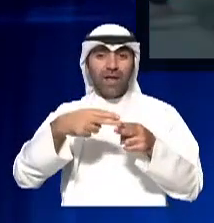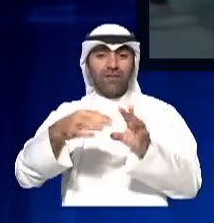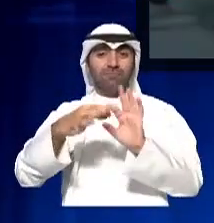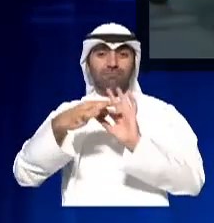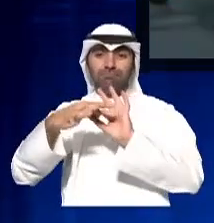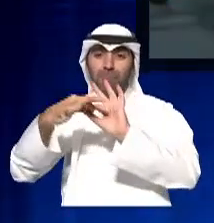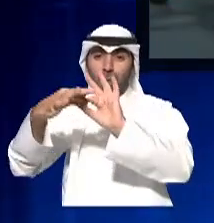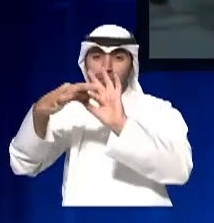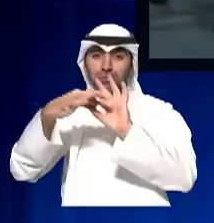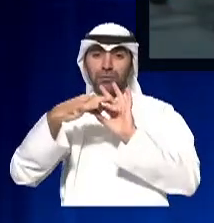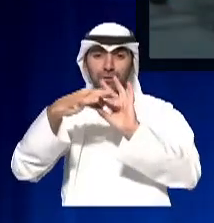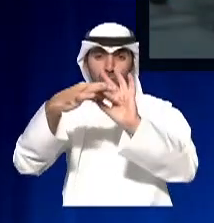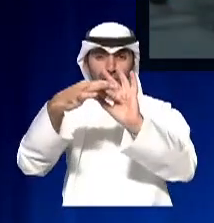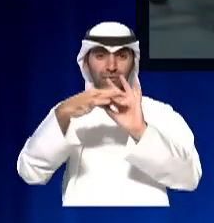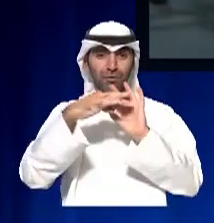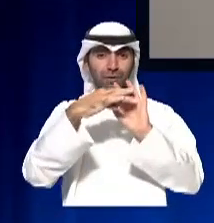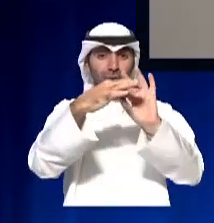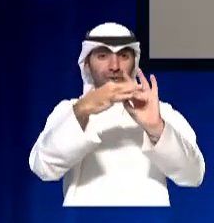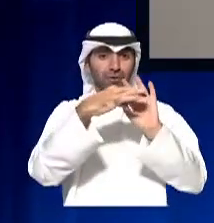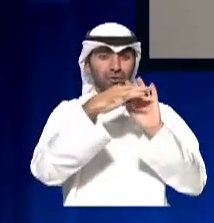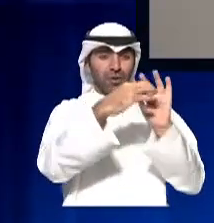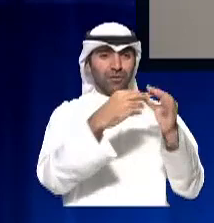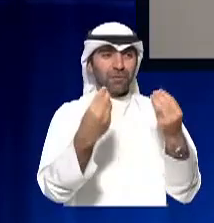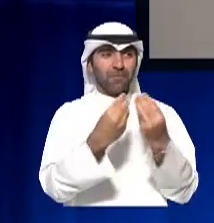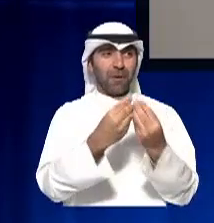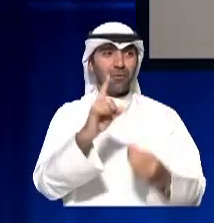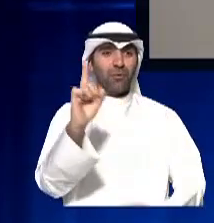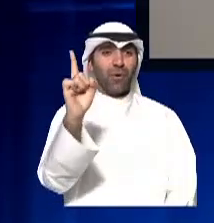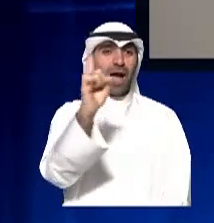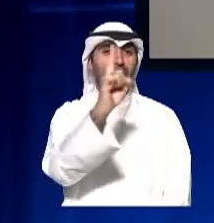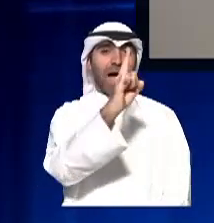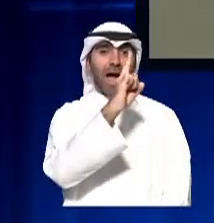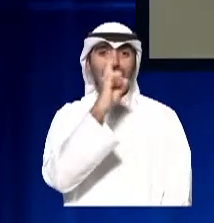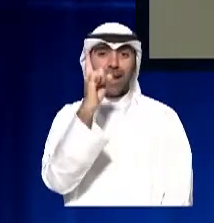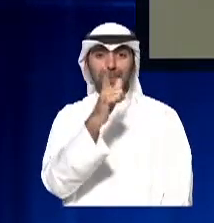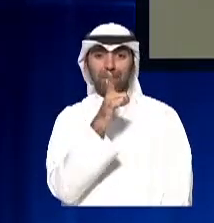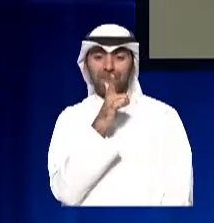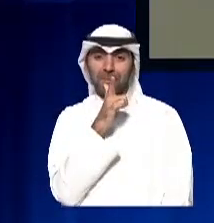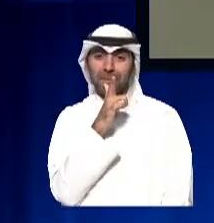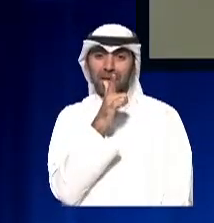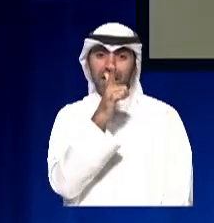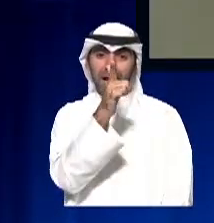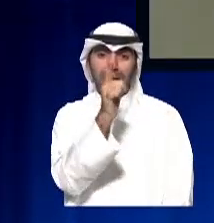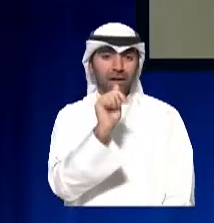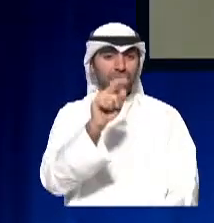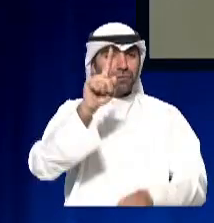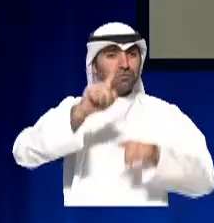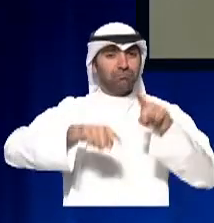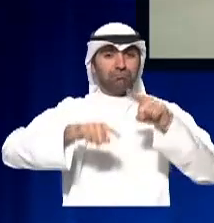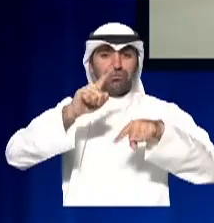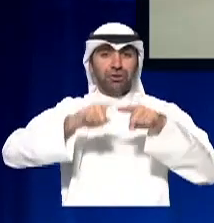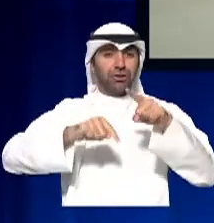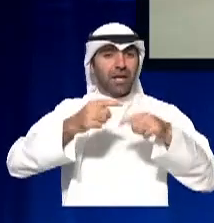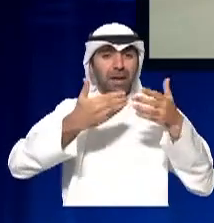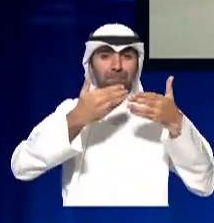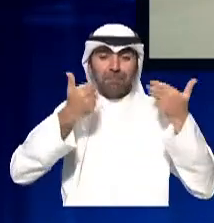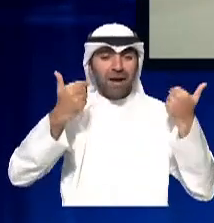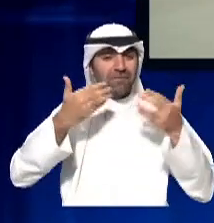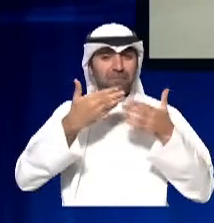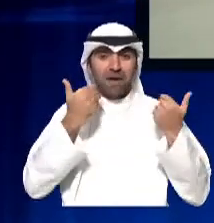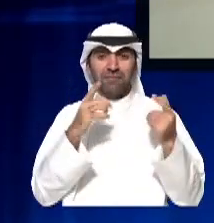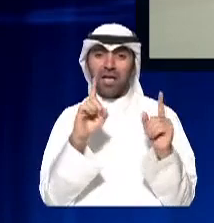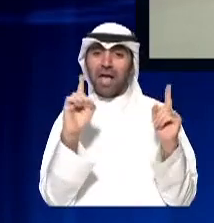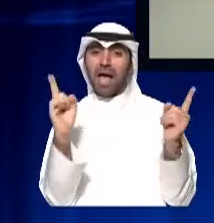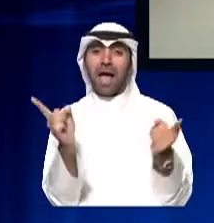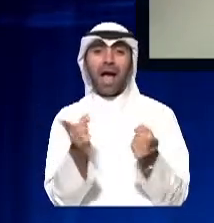يتم إدراجها في هذا الوضع غير المستقر. الإضافة أن الكل قاعد يشوف في تنافس عالمي على الحصول